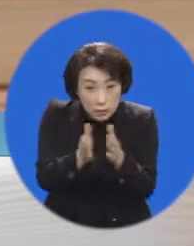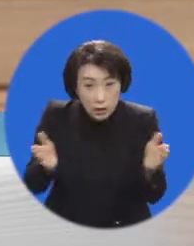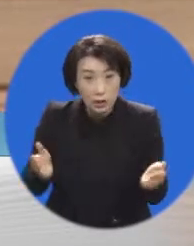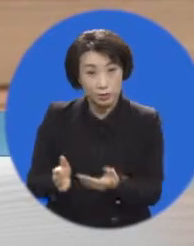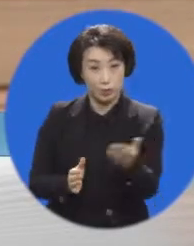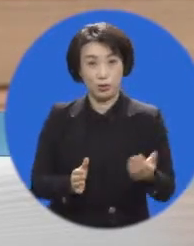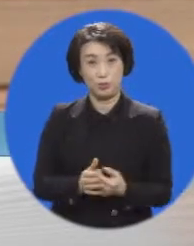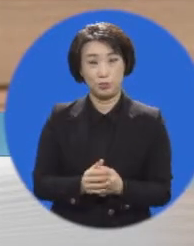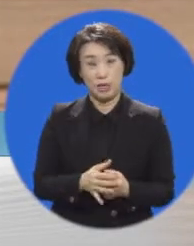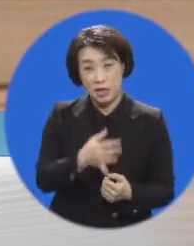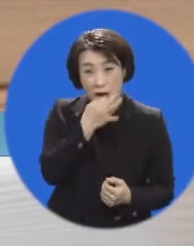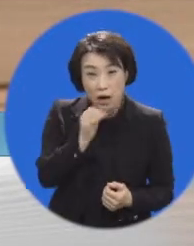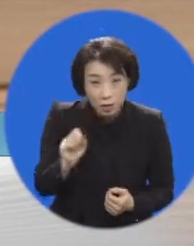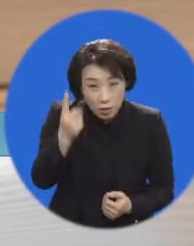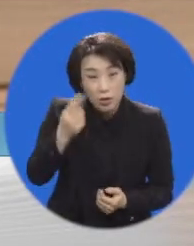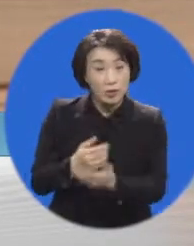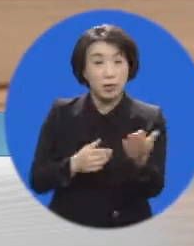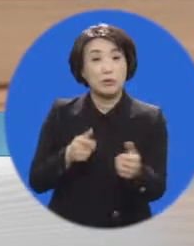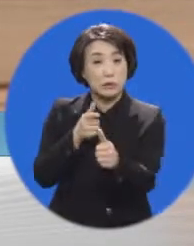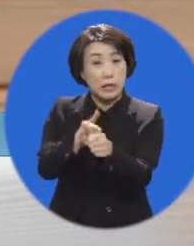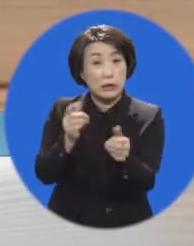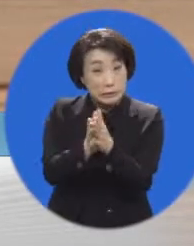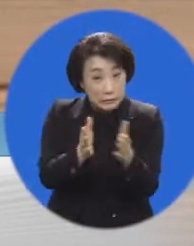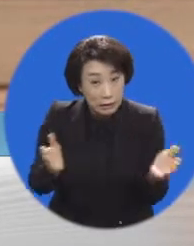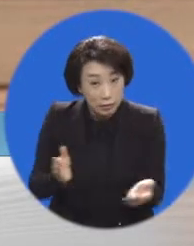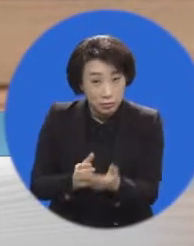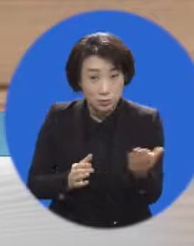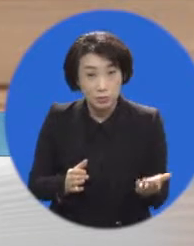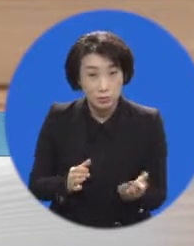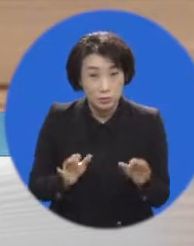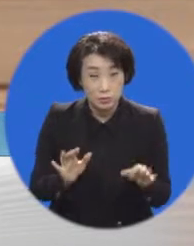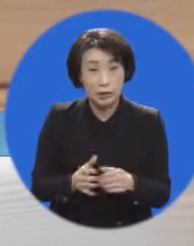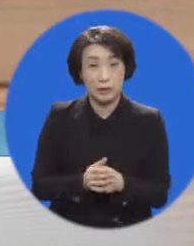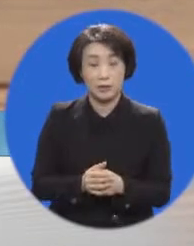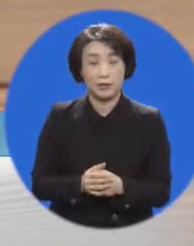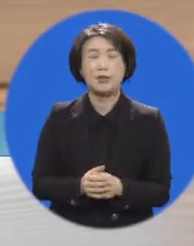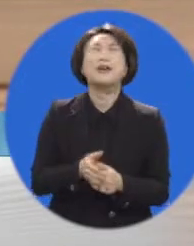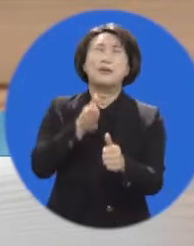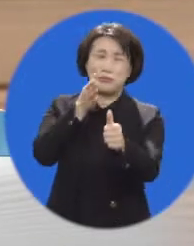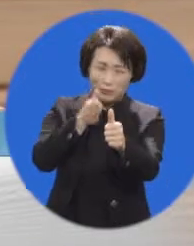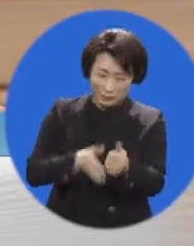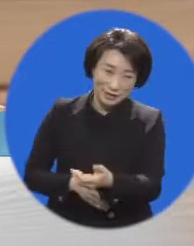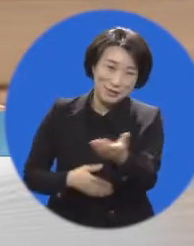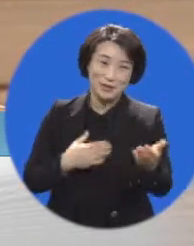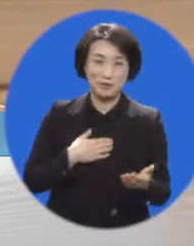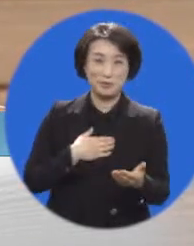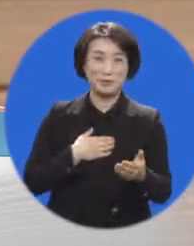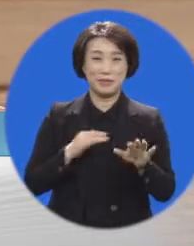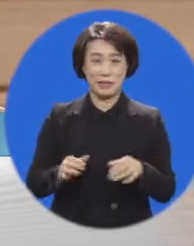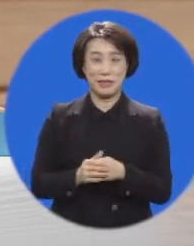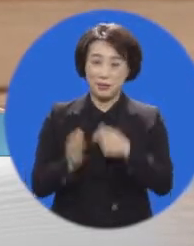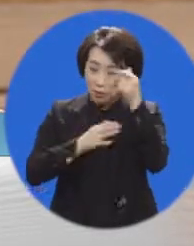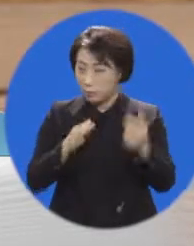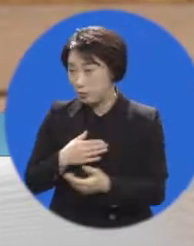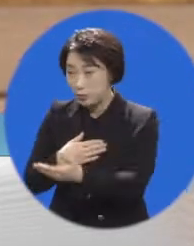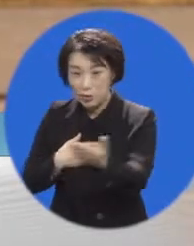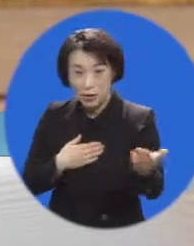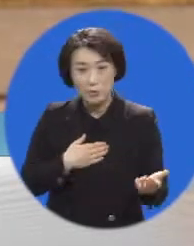말이야. 욕심에서부터 살인이 시작된다 이 말이야. 간절히 비옵나니 우리